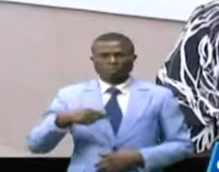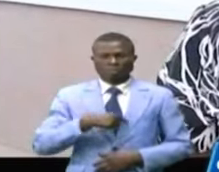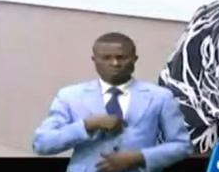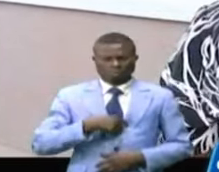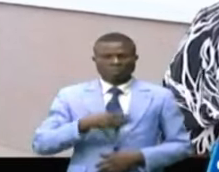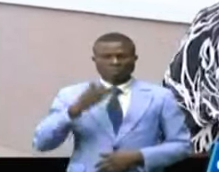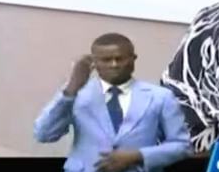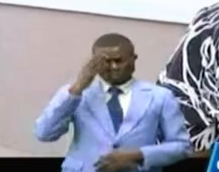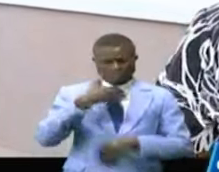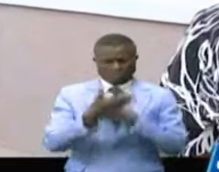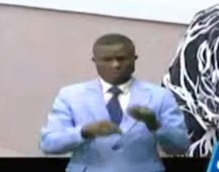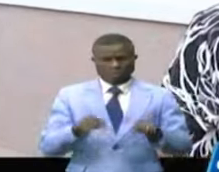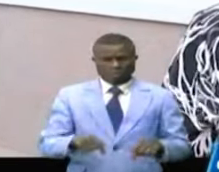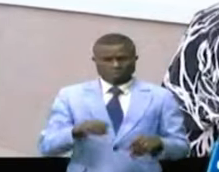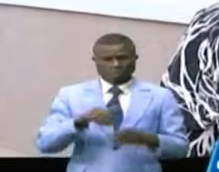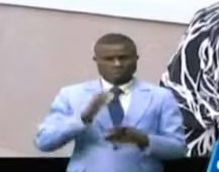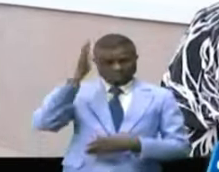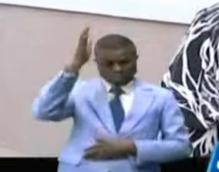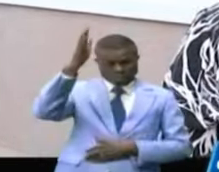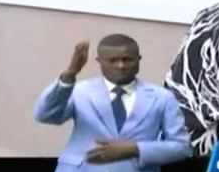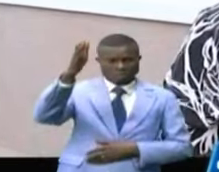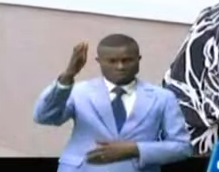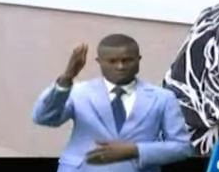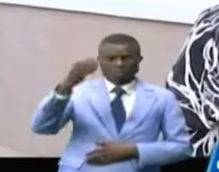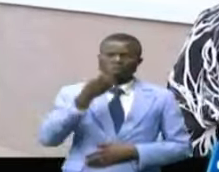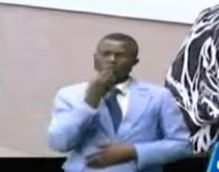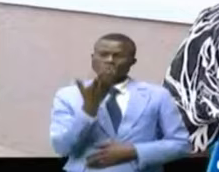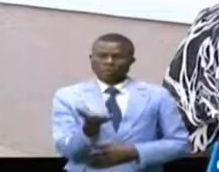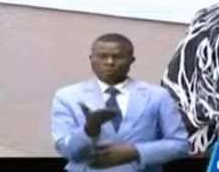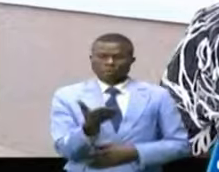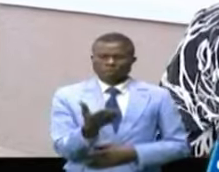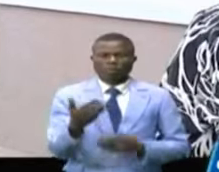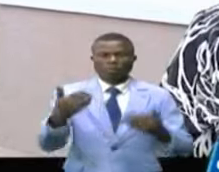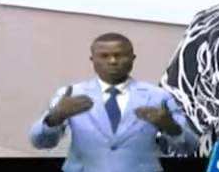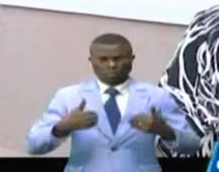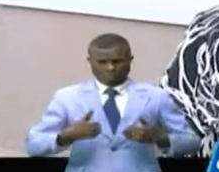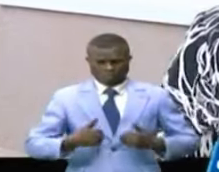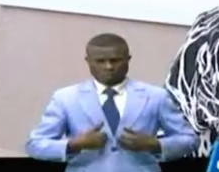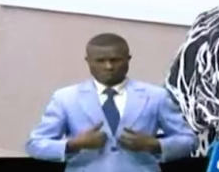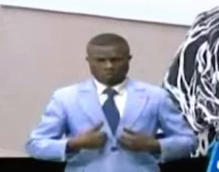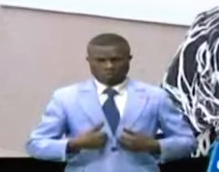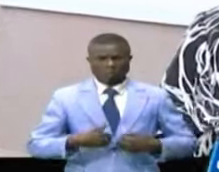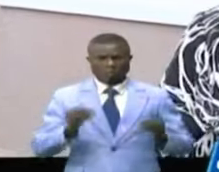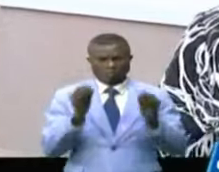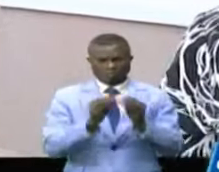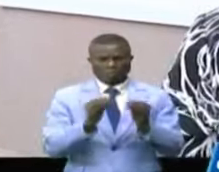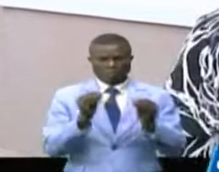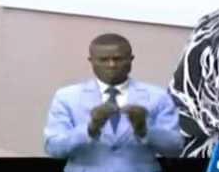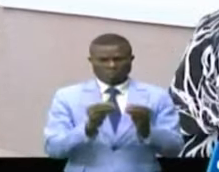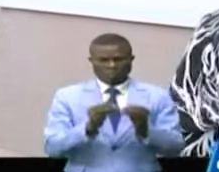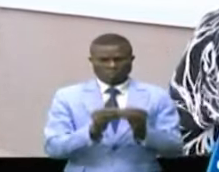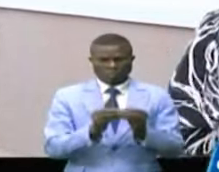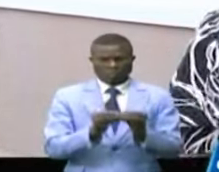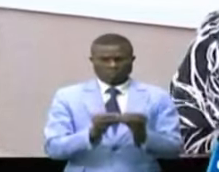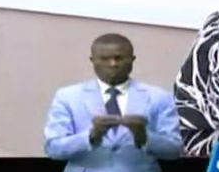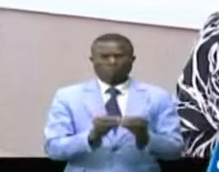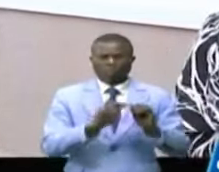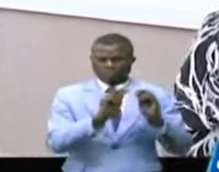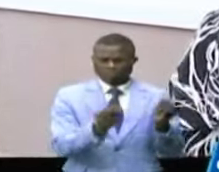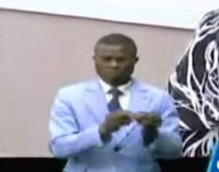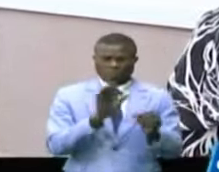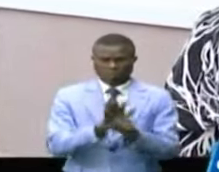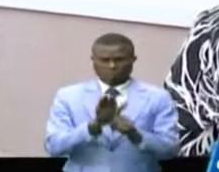compter à faire dans la prochaine. Par exemple, avoir des réunions de plus en plus proof of